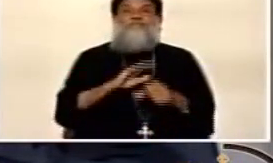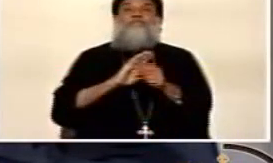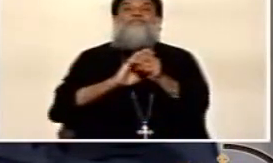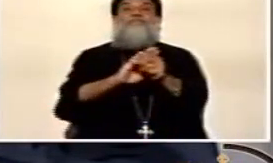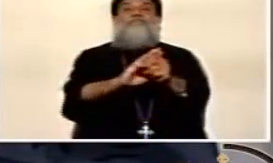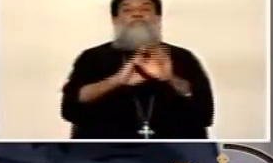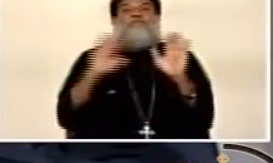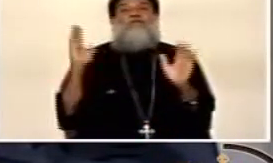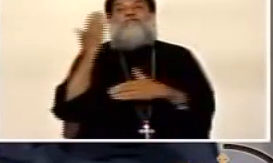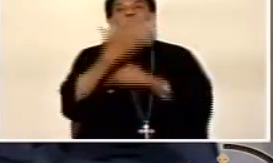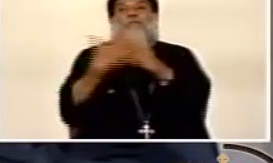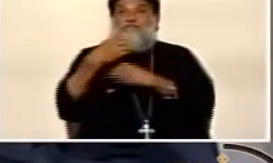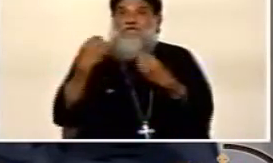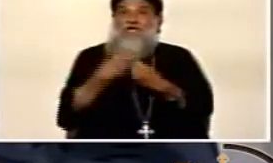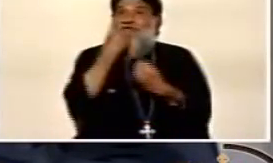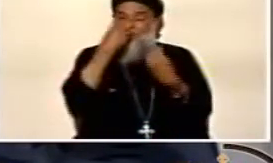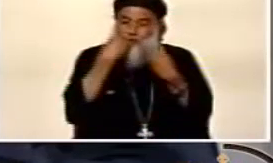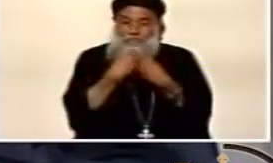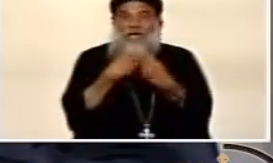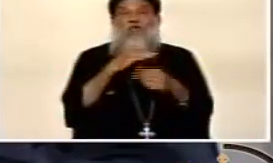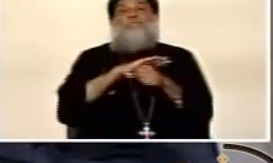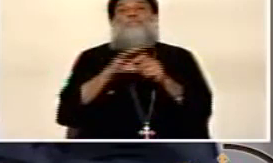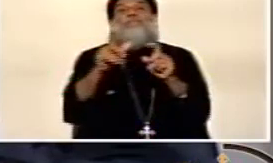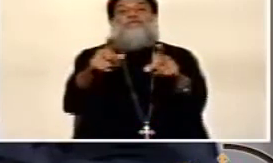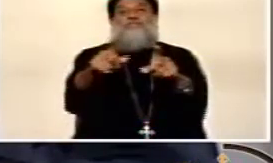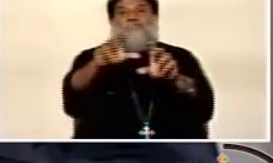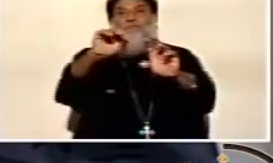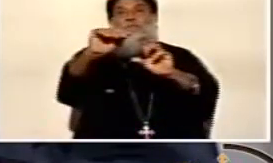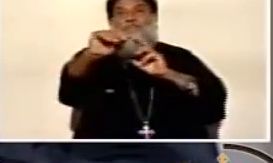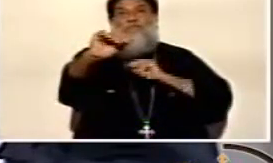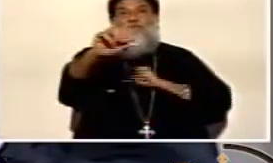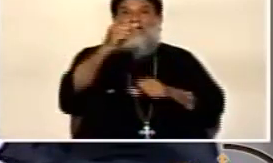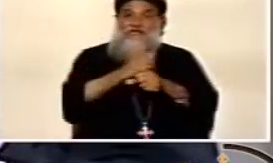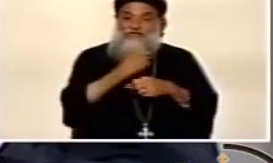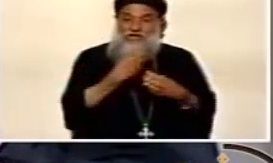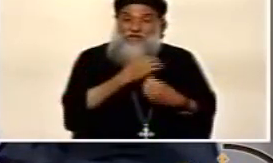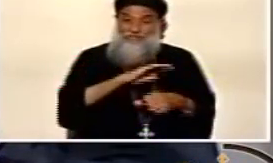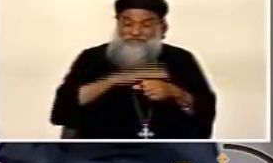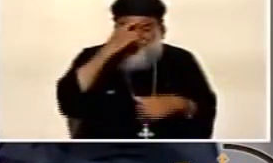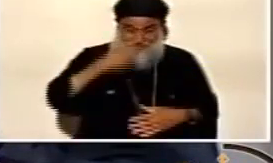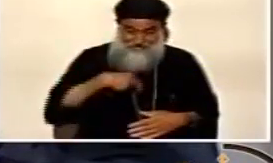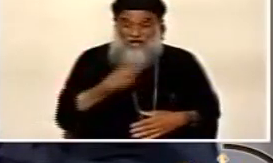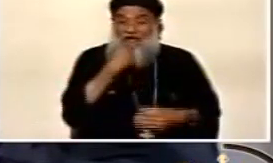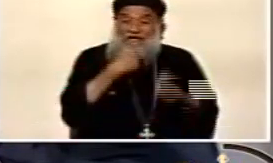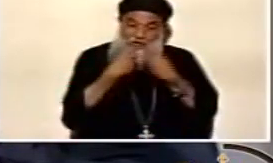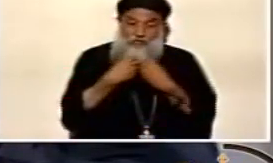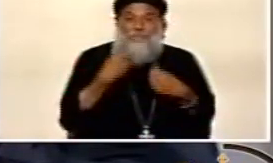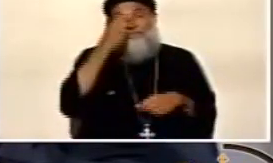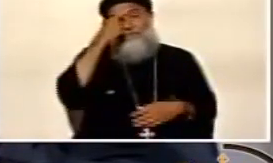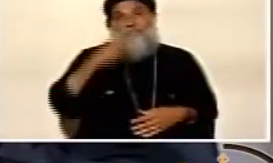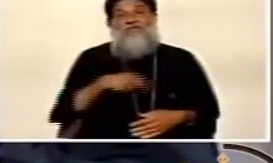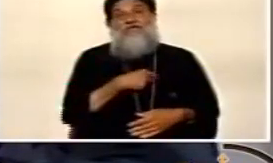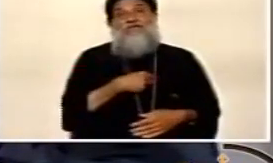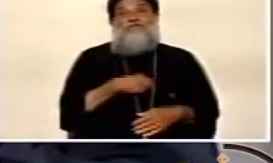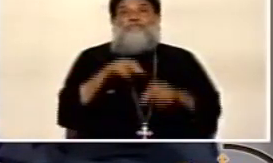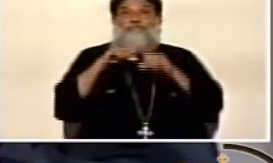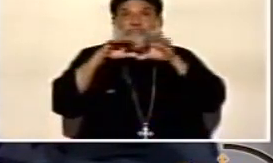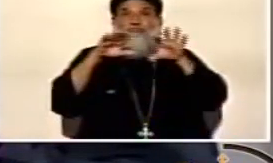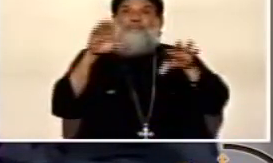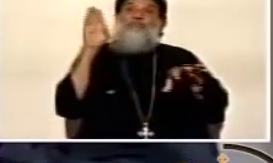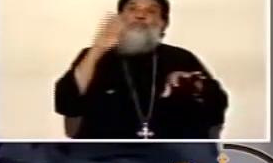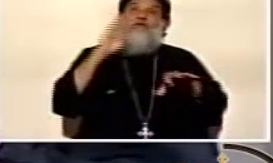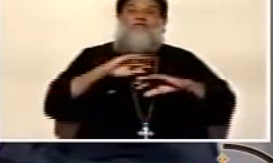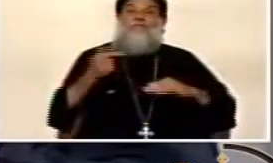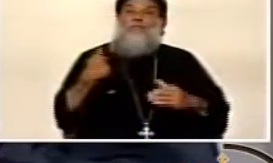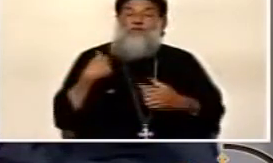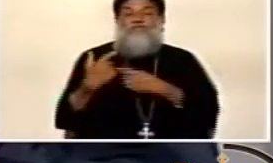يشاركون المذبح. هكذا أيضا أمر الرب أن الذين ينادون بالإنجيل من الإنجيل